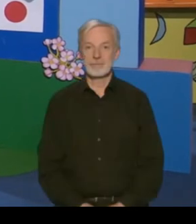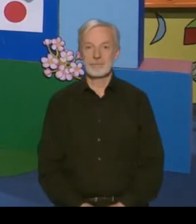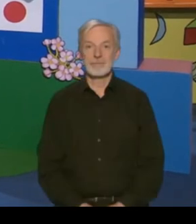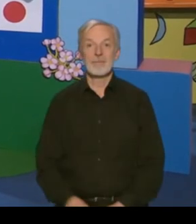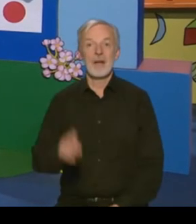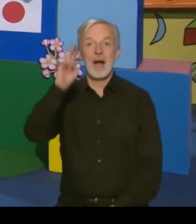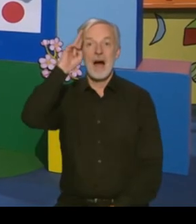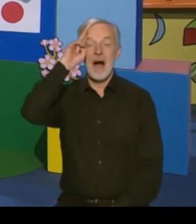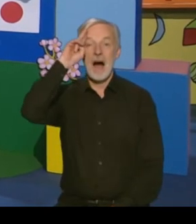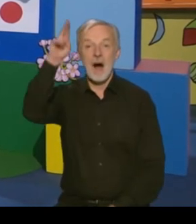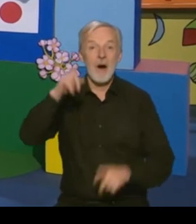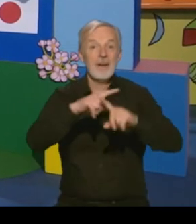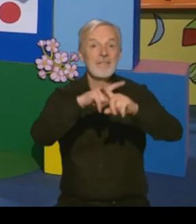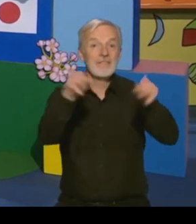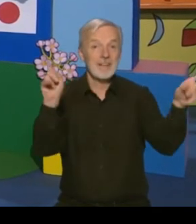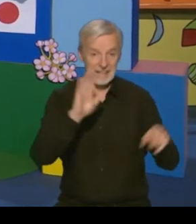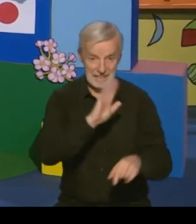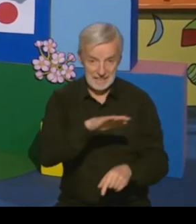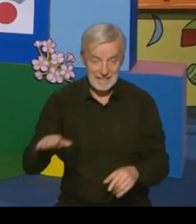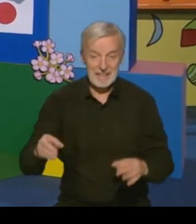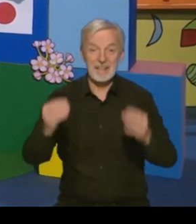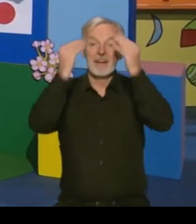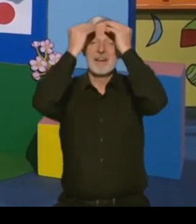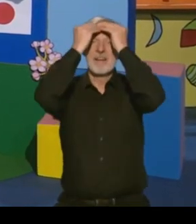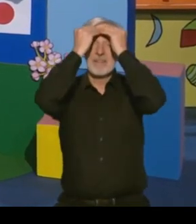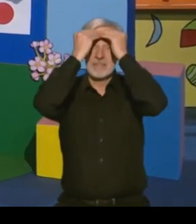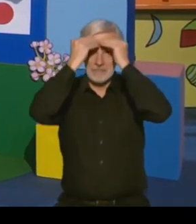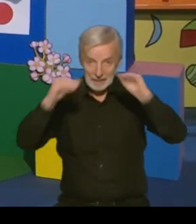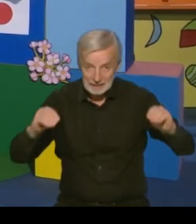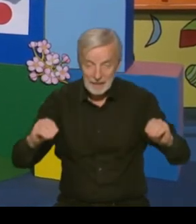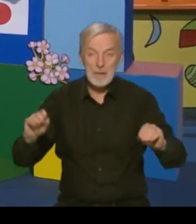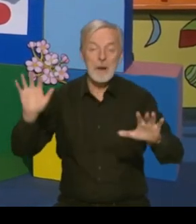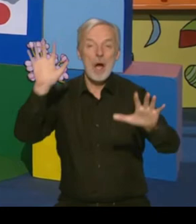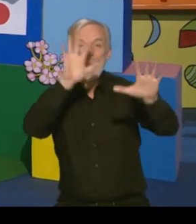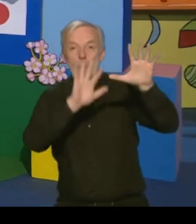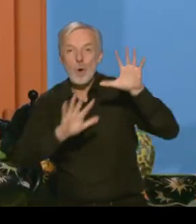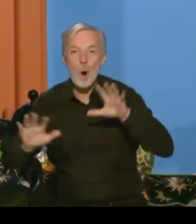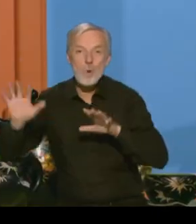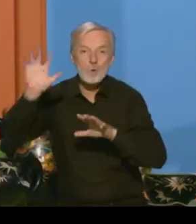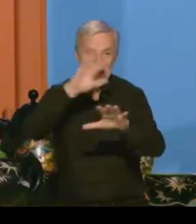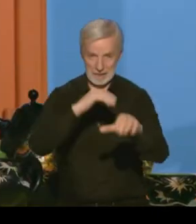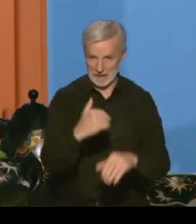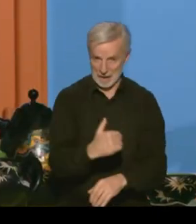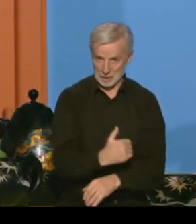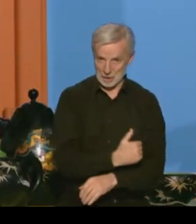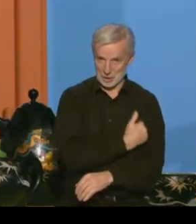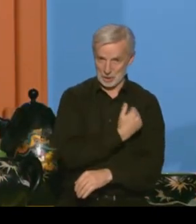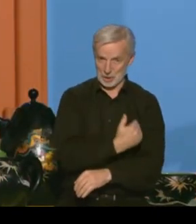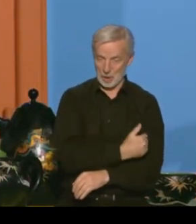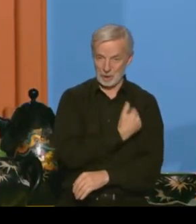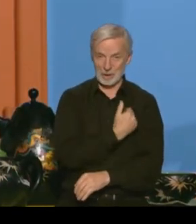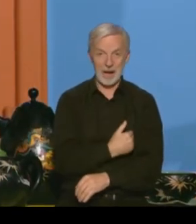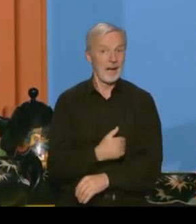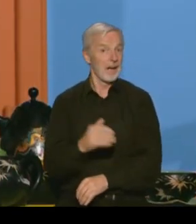Ahoj, školkáčci! Vítejte v naší vaší kouzelné školce!